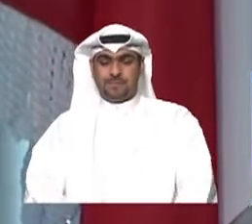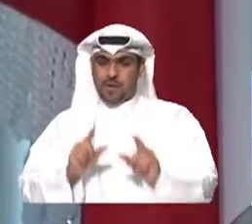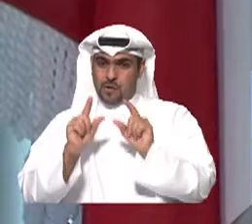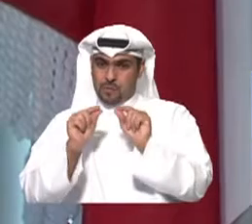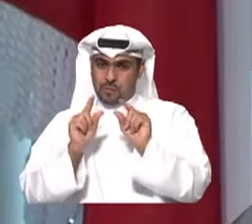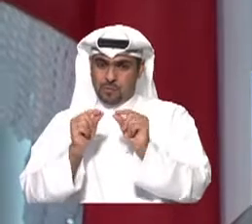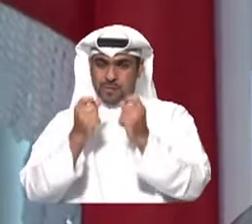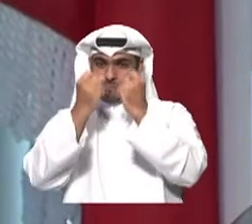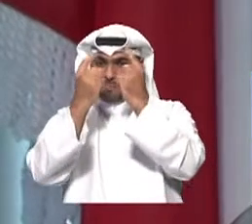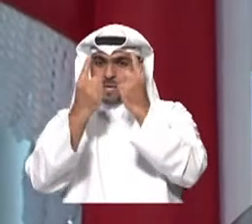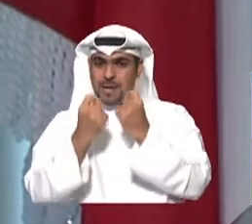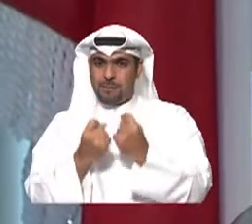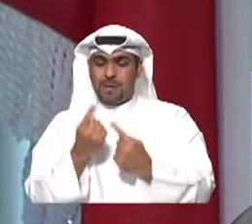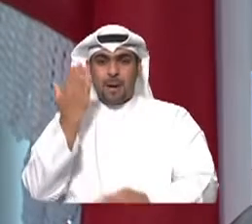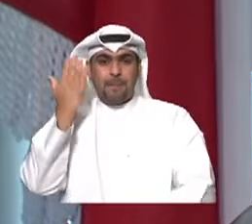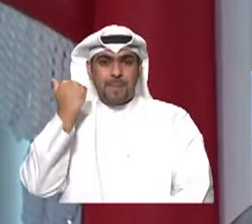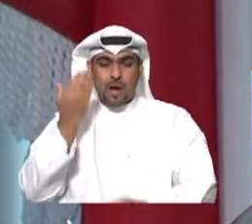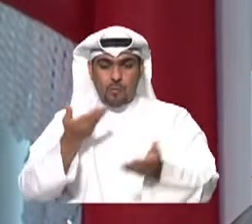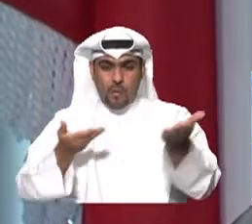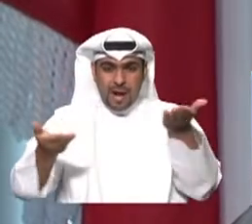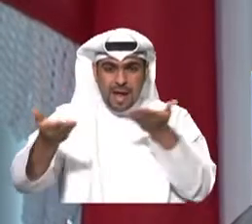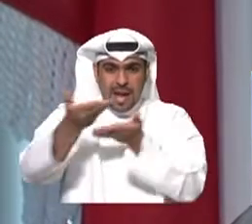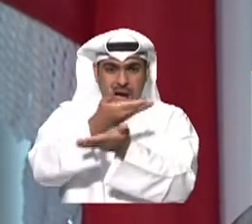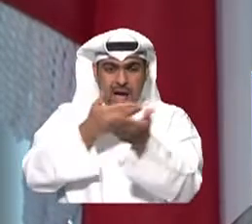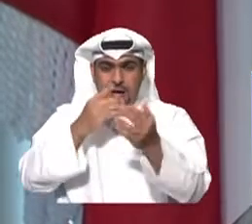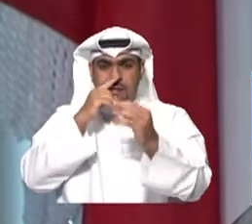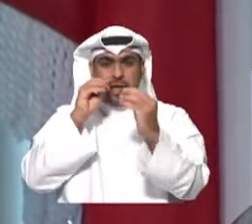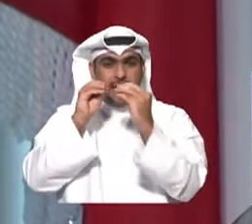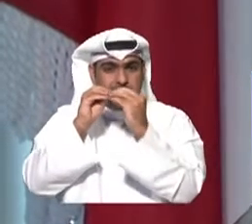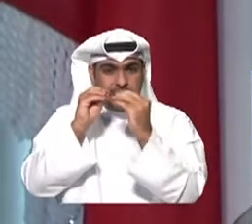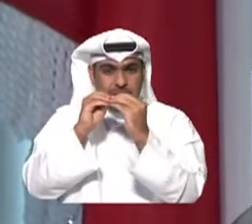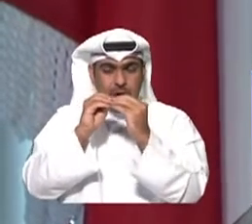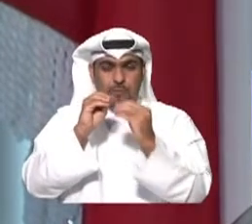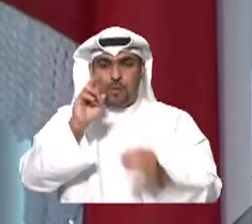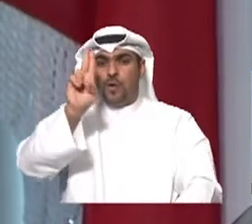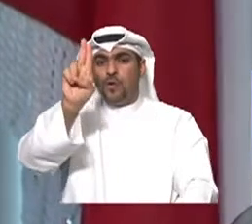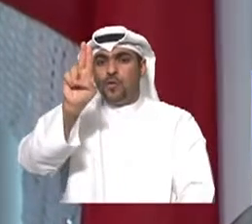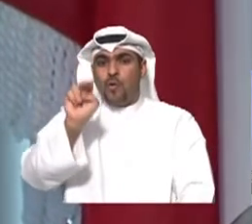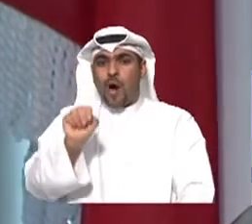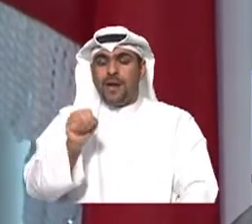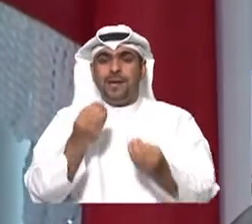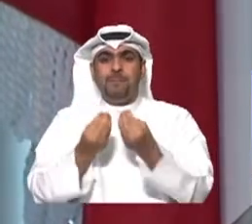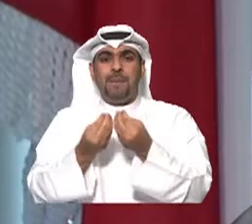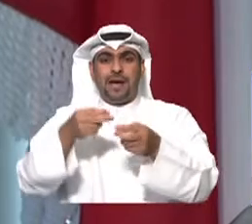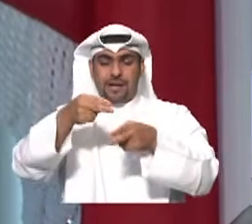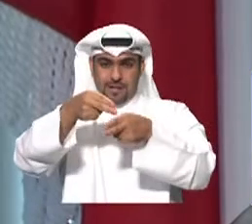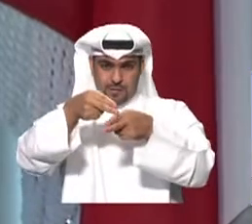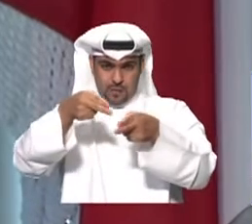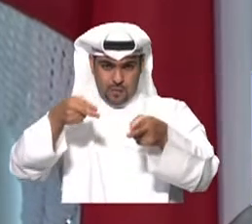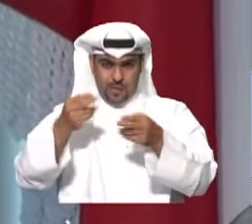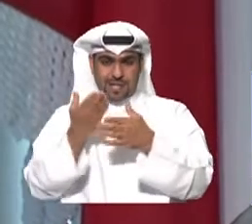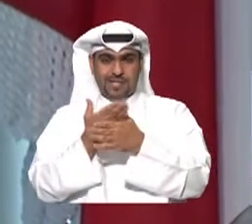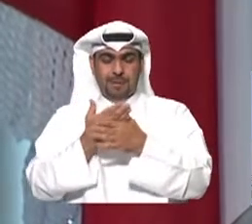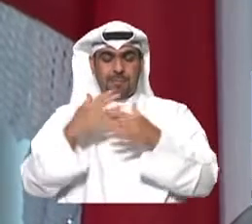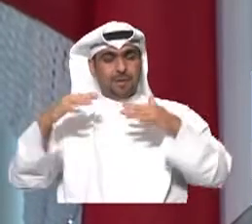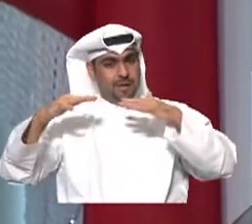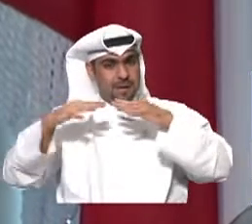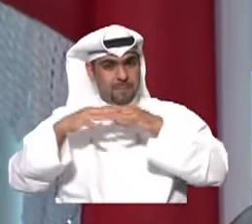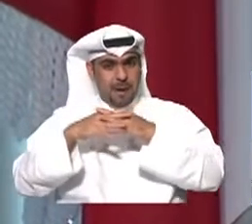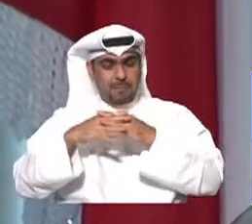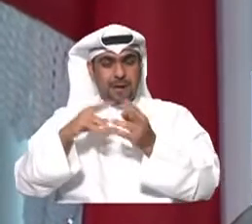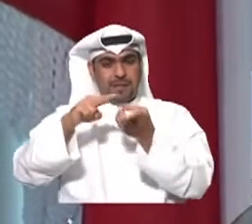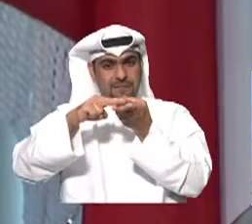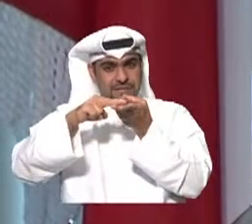العلاقات الاستراتيجية بين دولة الكويت والأمم المتحدة باعتبارنا شركاء في التنمية